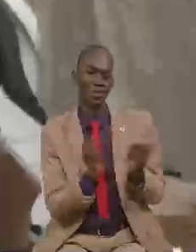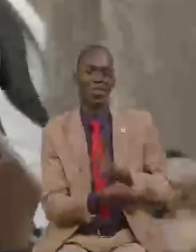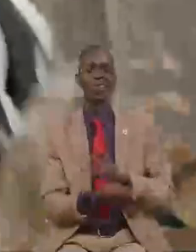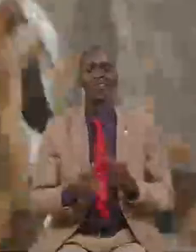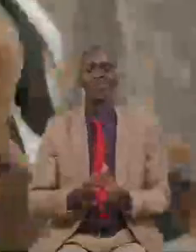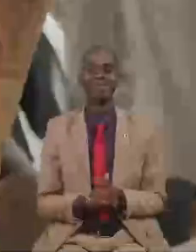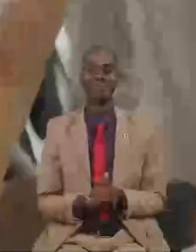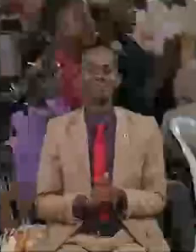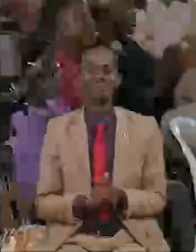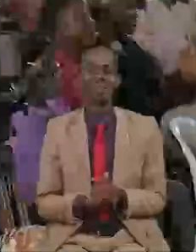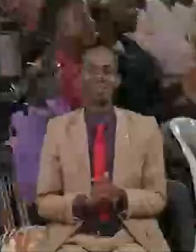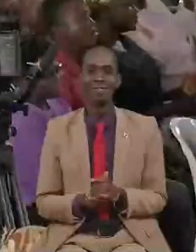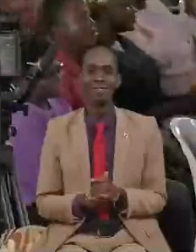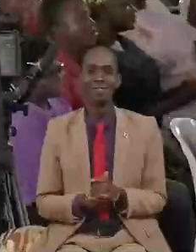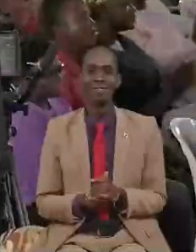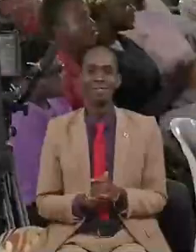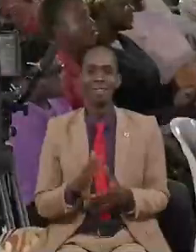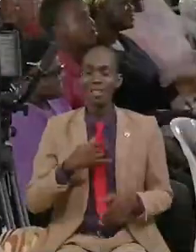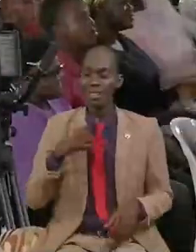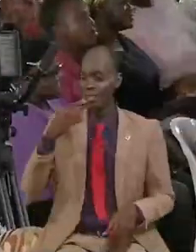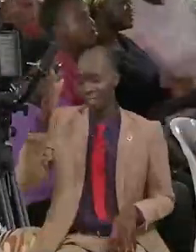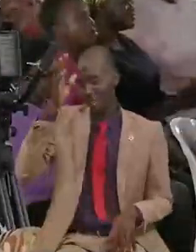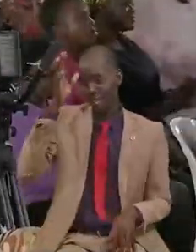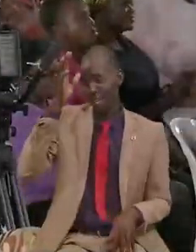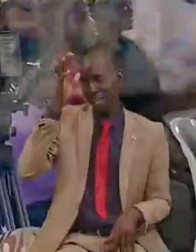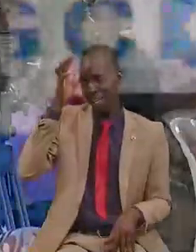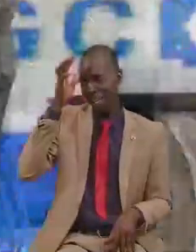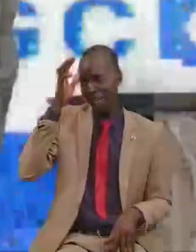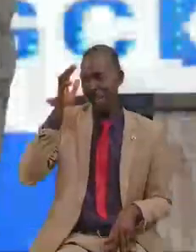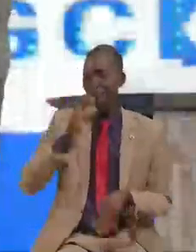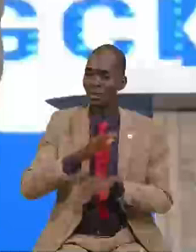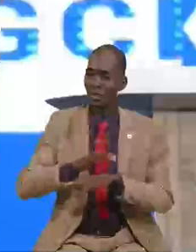Et j'ai dit, papa, ne t'en fais pas.